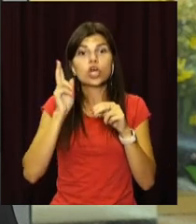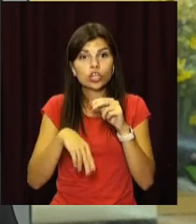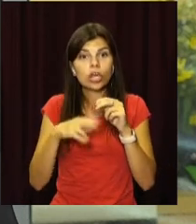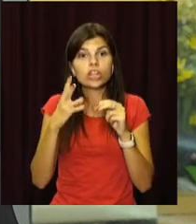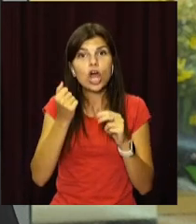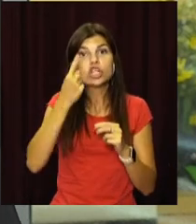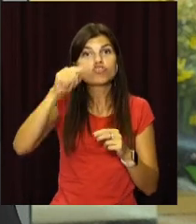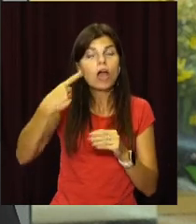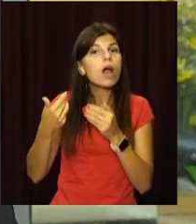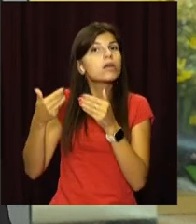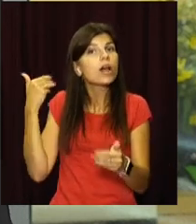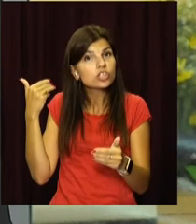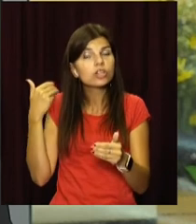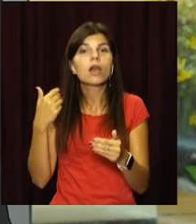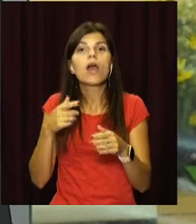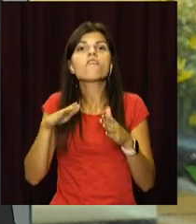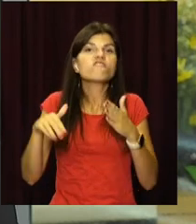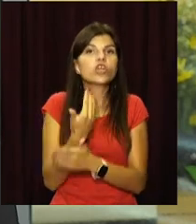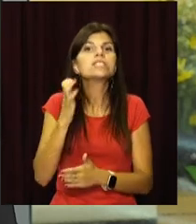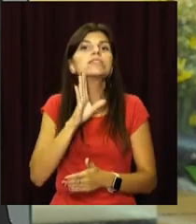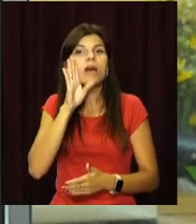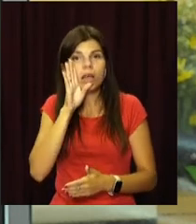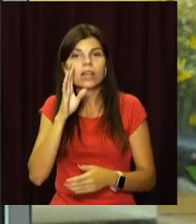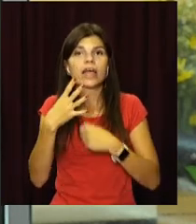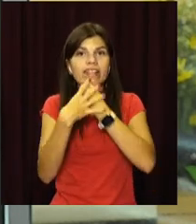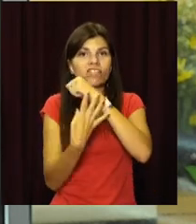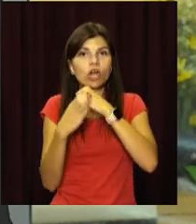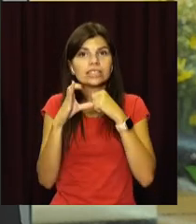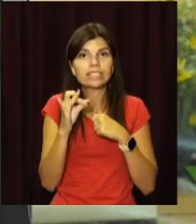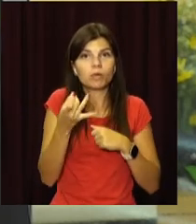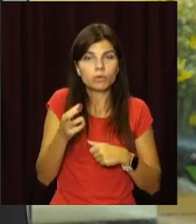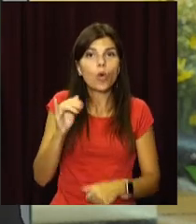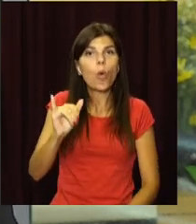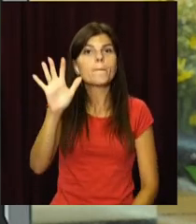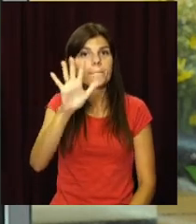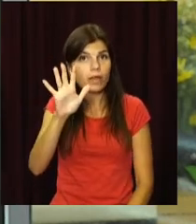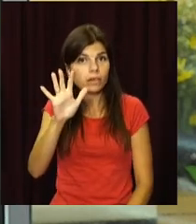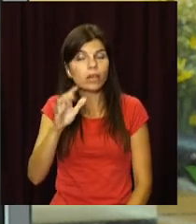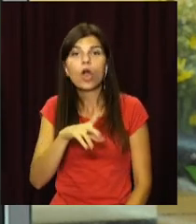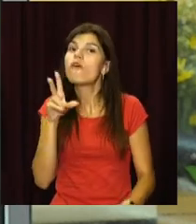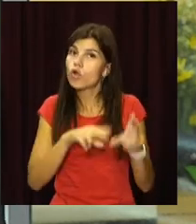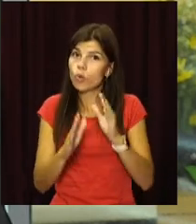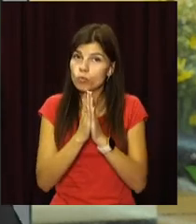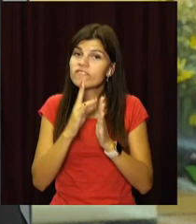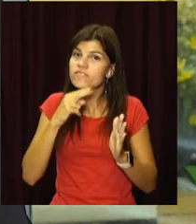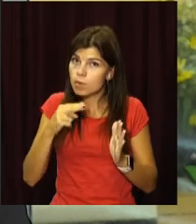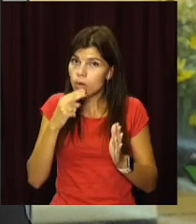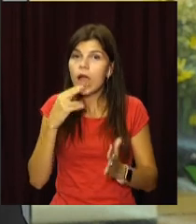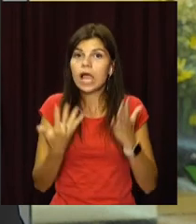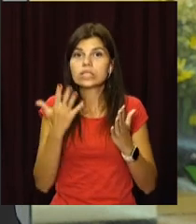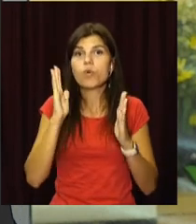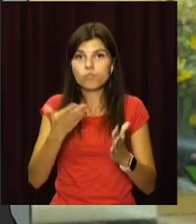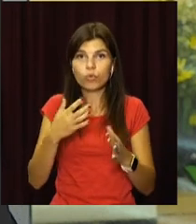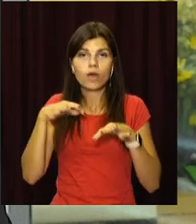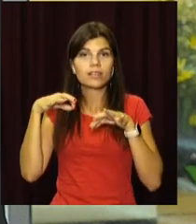Рух відновиться зранку 19 серпня о 5-й, тож враховуйте це, якщо будете рухатись у тому напрямку. На цьому в мене поки що